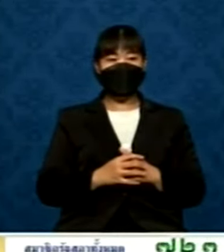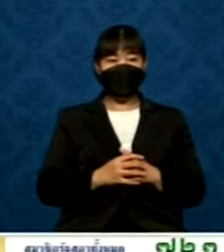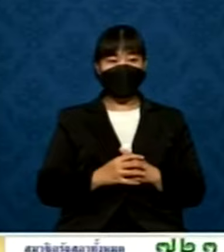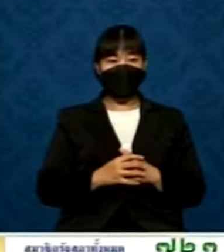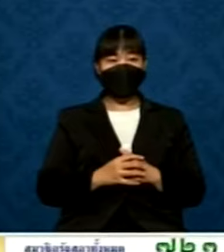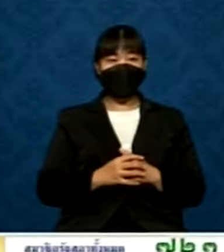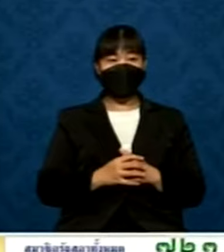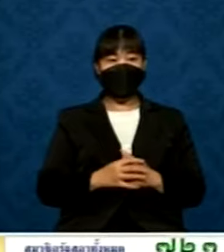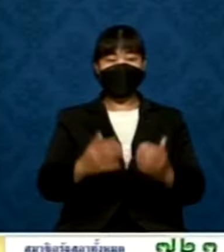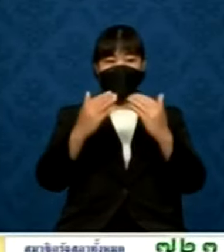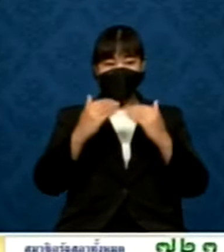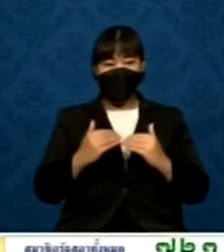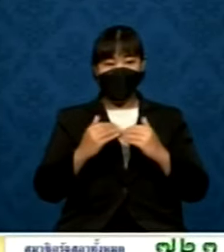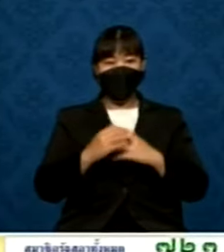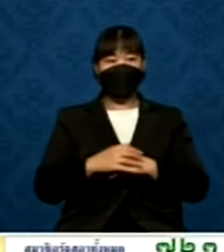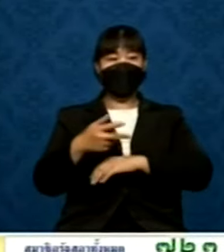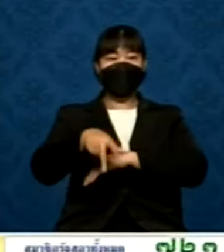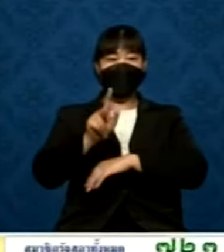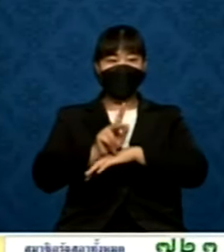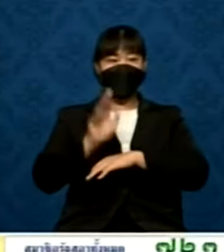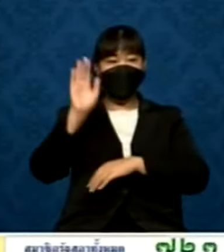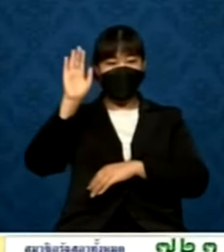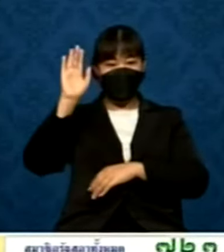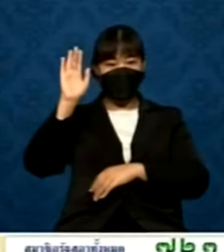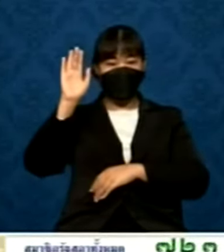กับเรื่องของ ท่านประธานครับ